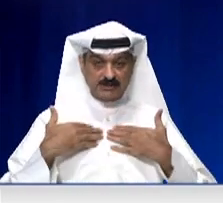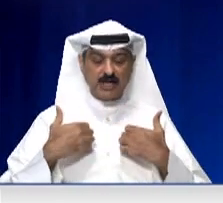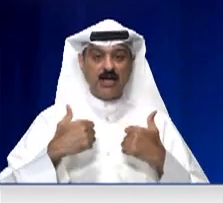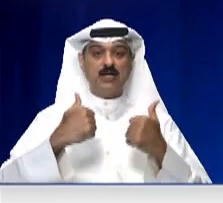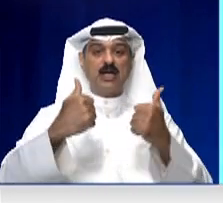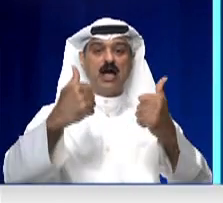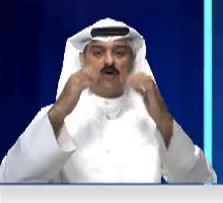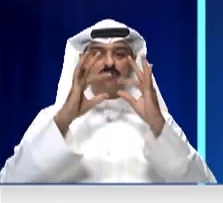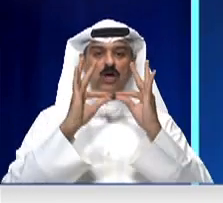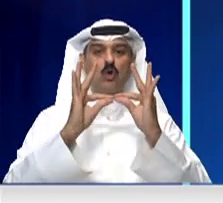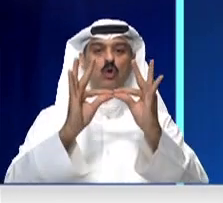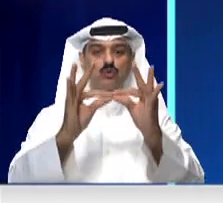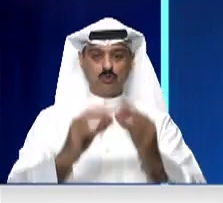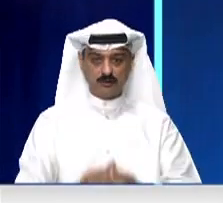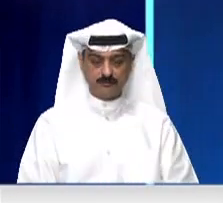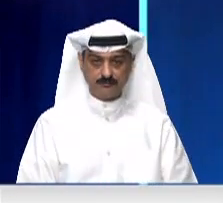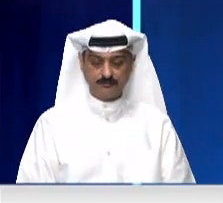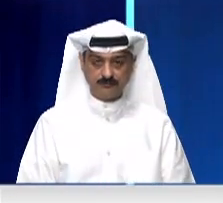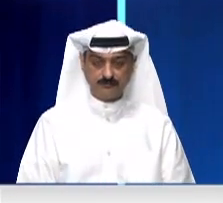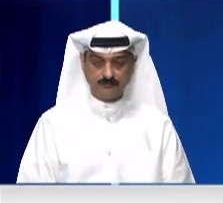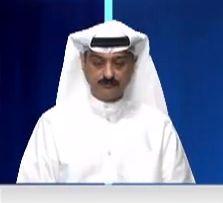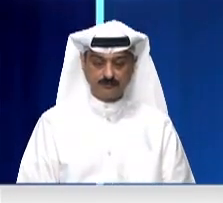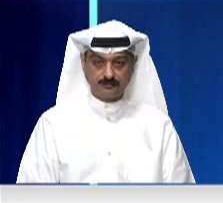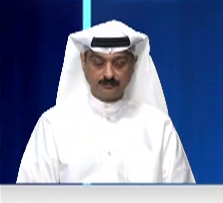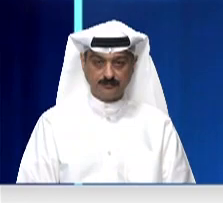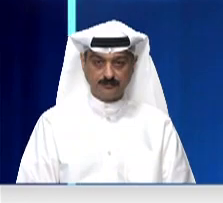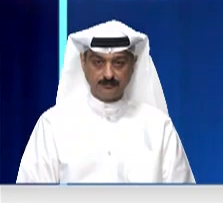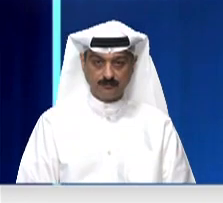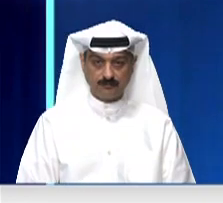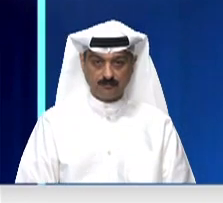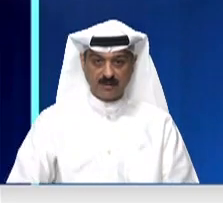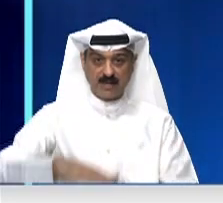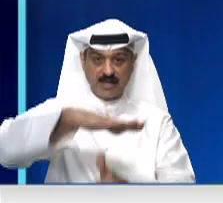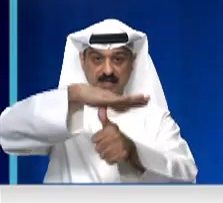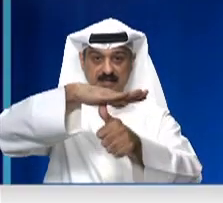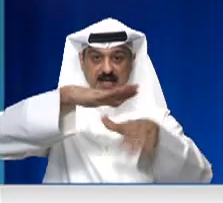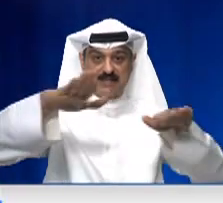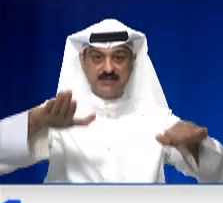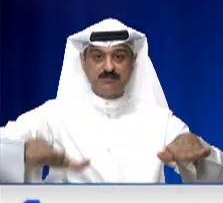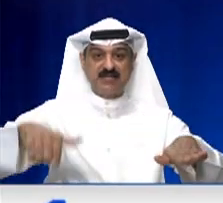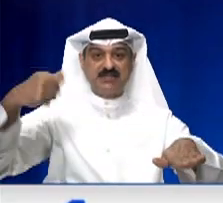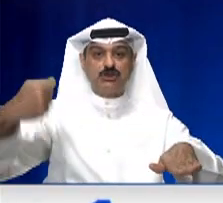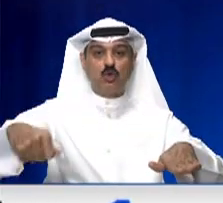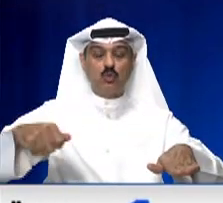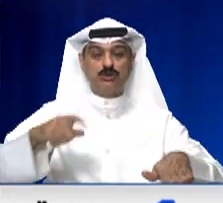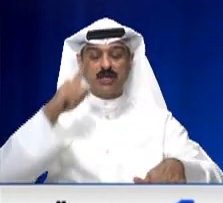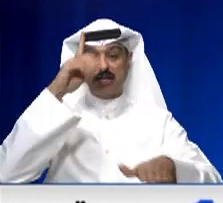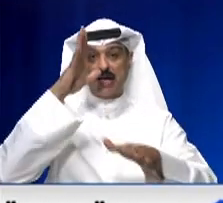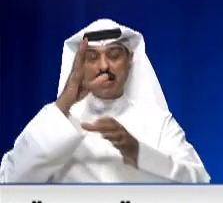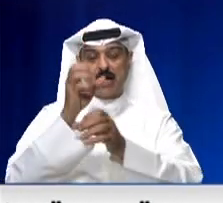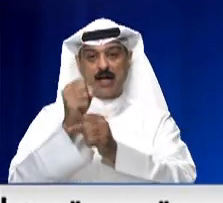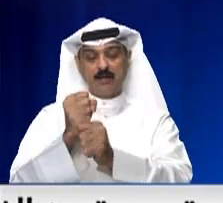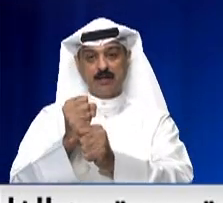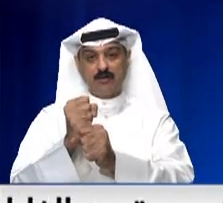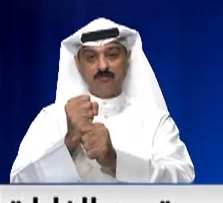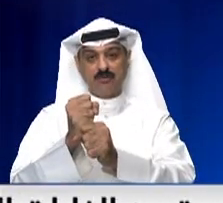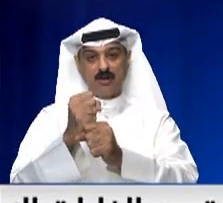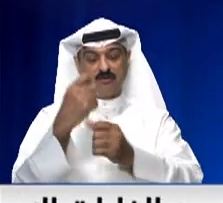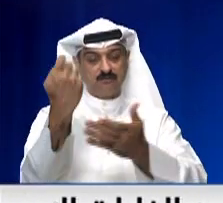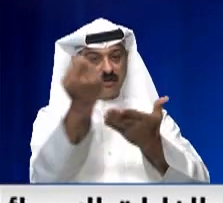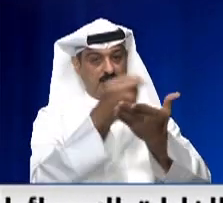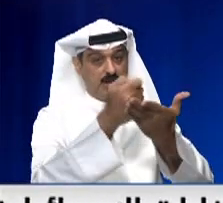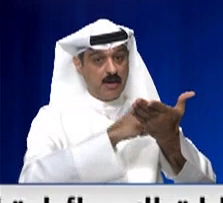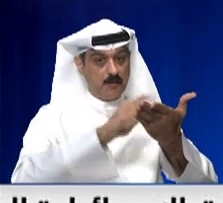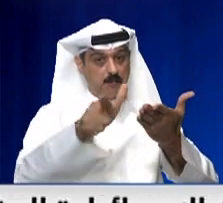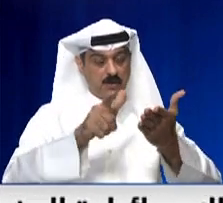وافر الصحة والعافية. بعث سمو الشيخ أحمد نواف الأحمد الصباح رئيس مجلس الوزراء حفظه